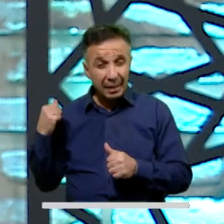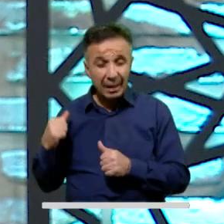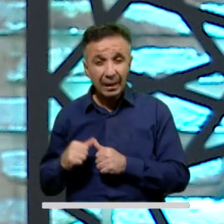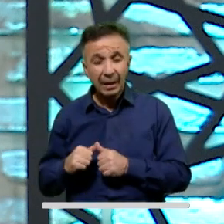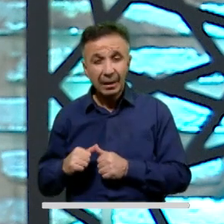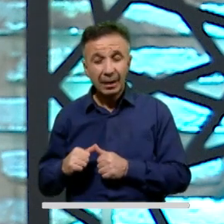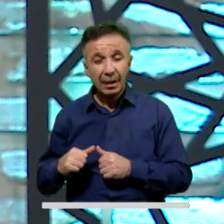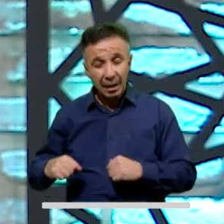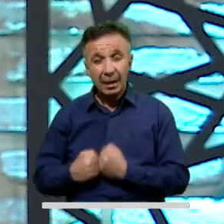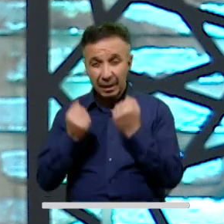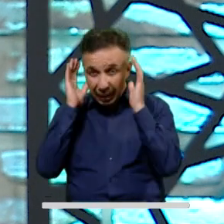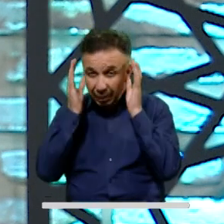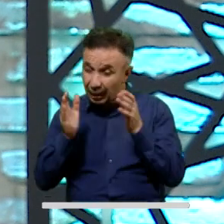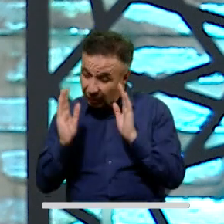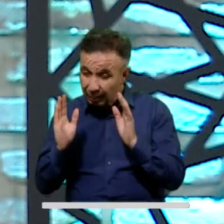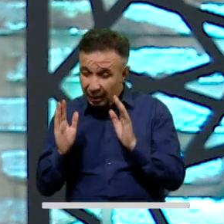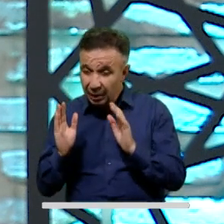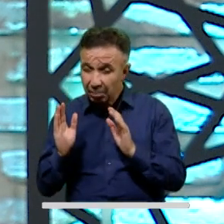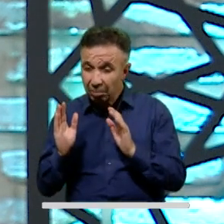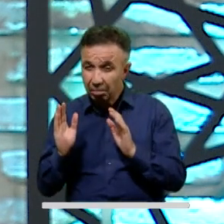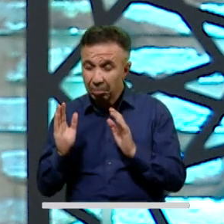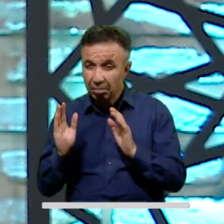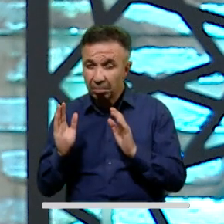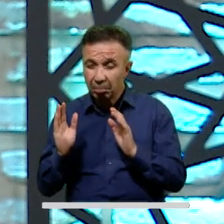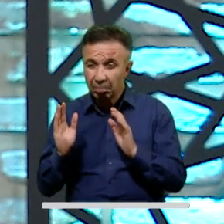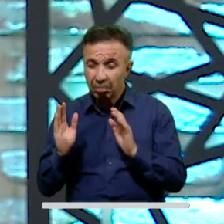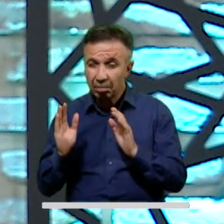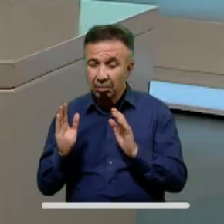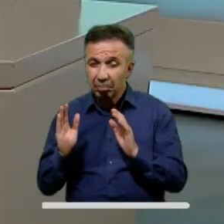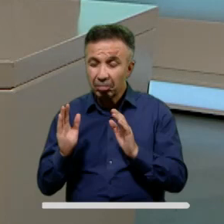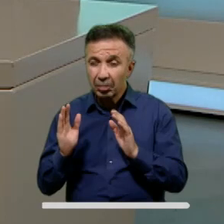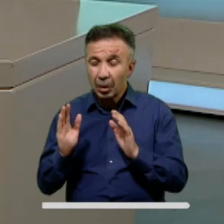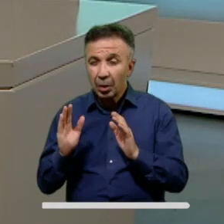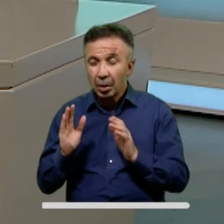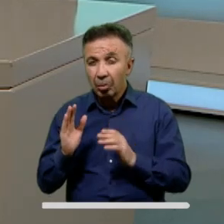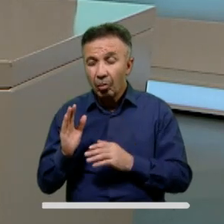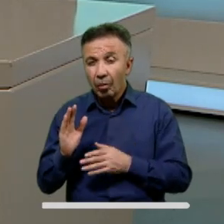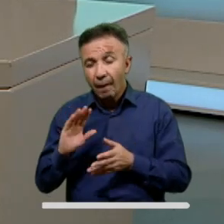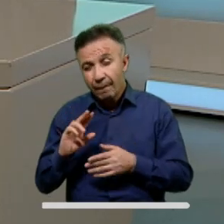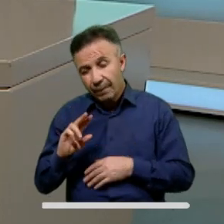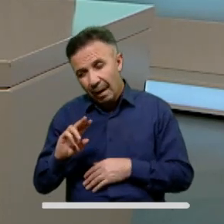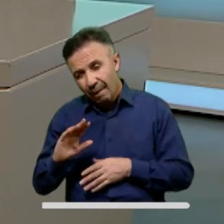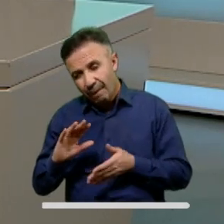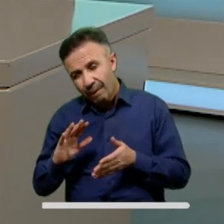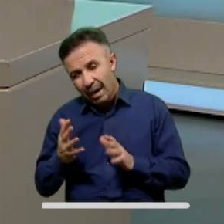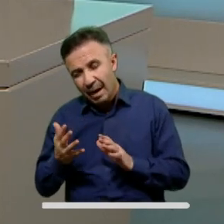namazına mı devam edeceğim? Yoksa nafile namazlarımı kılacağım. Nafile namazı zaten evvabin,